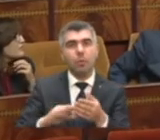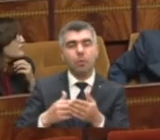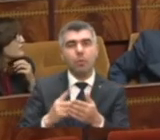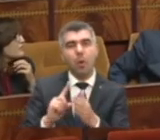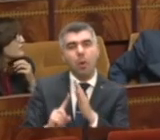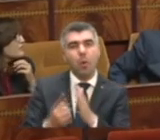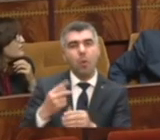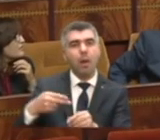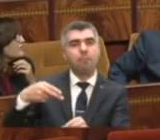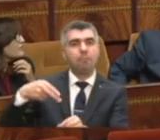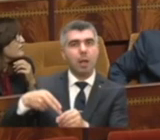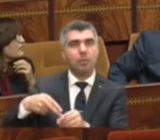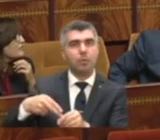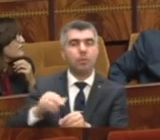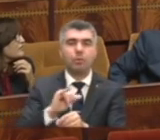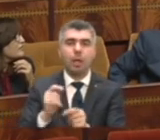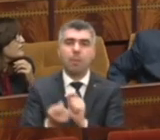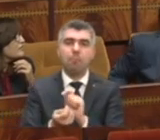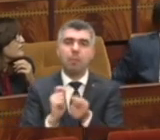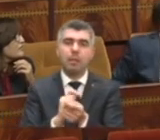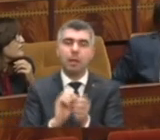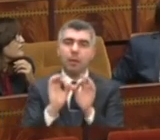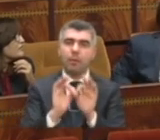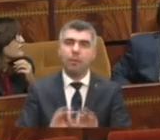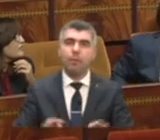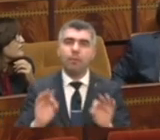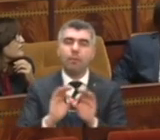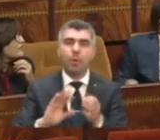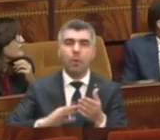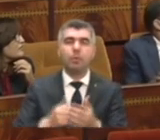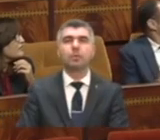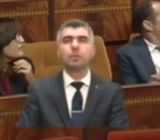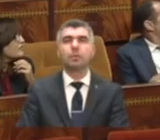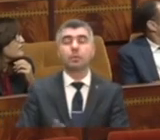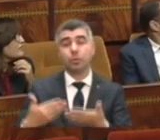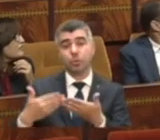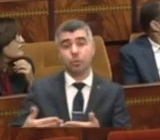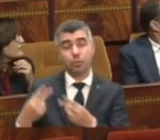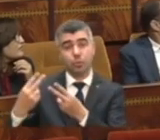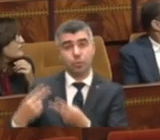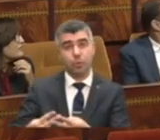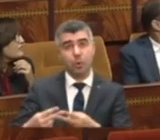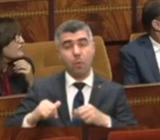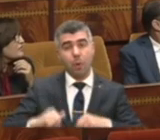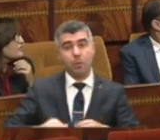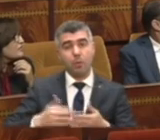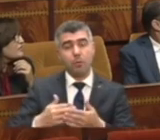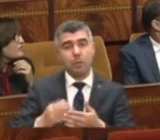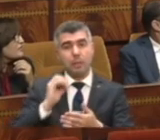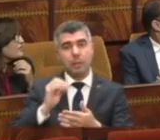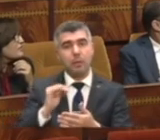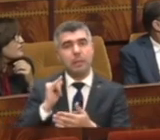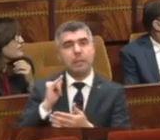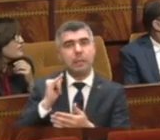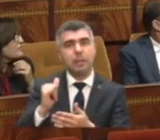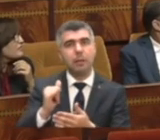أمام المحروقات، الدليل لا بديل اللهم التبرير والتعليل العالي. حنا كنجيو لهنا سيد الوزير وحنا كيظلنا كنجيبوا دموع المغاربة غادي تمسحوهم،